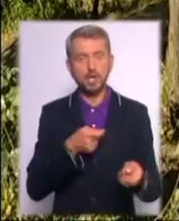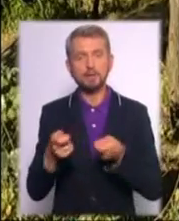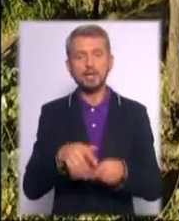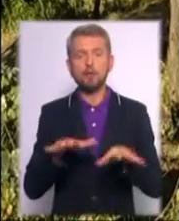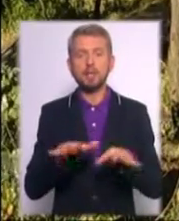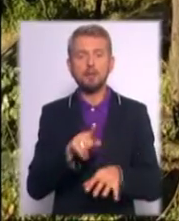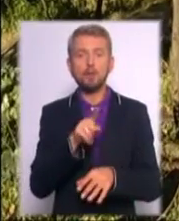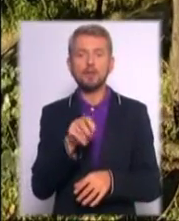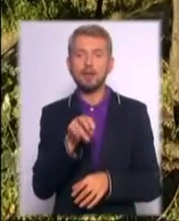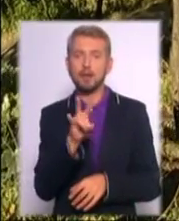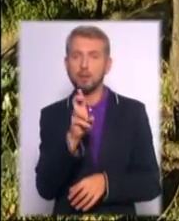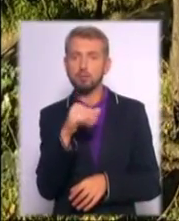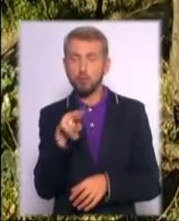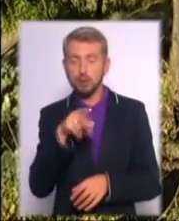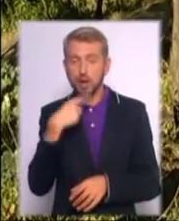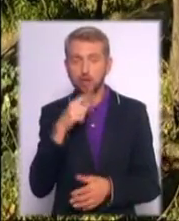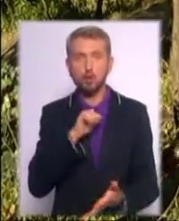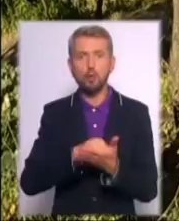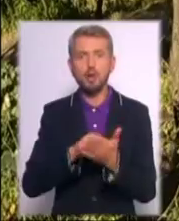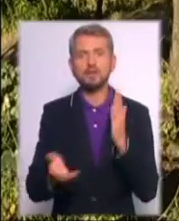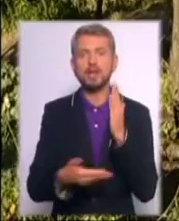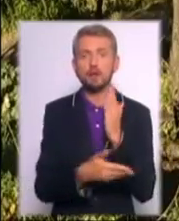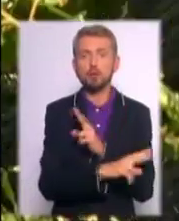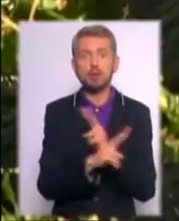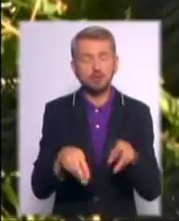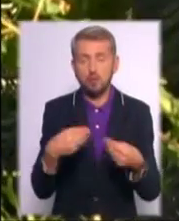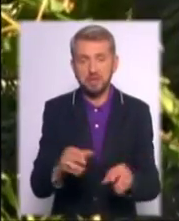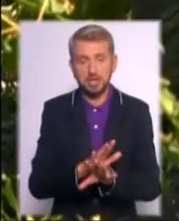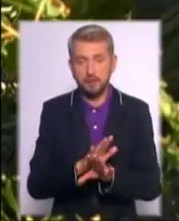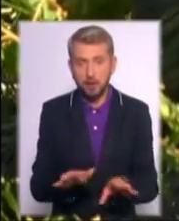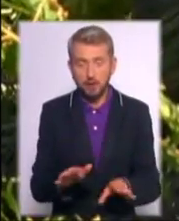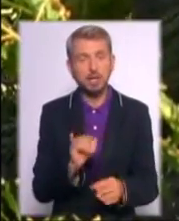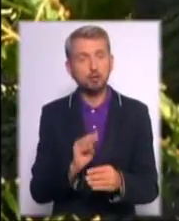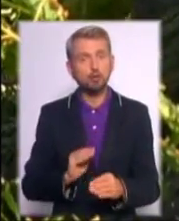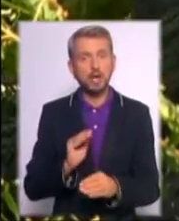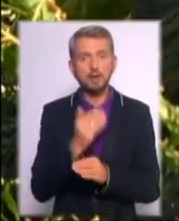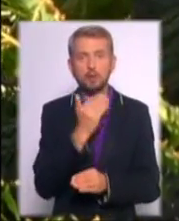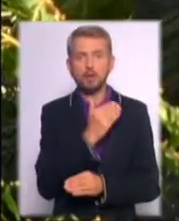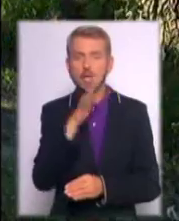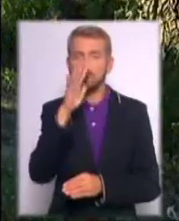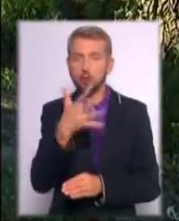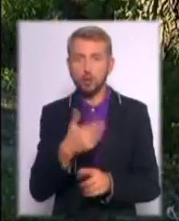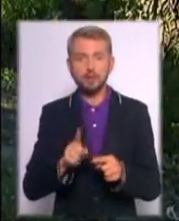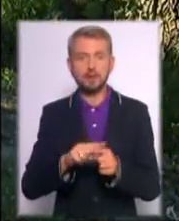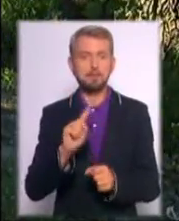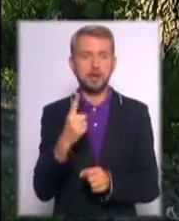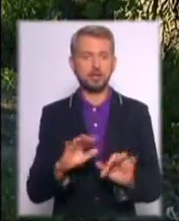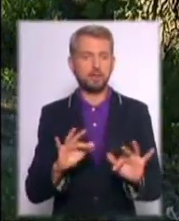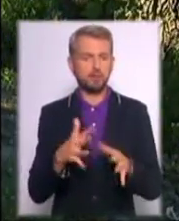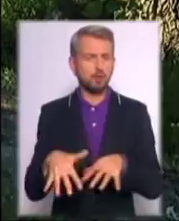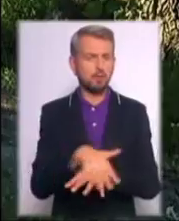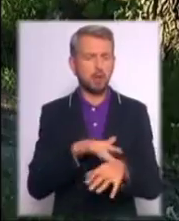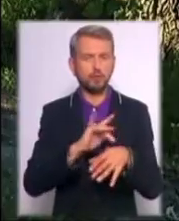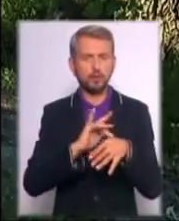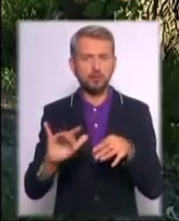місцевого зеленбуду запевняє, документів на вирубку ніхто не надавав. І додає, за останні 5 років це перший випадок масового